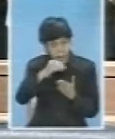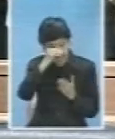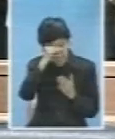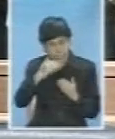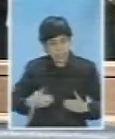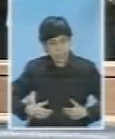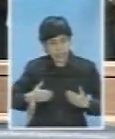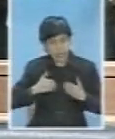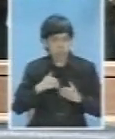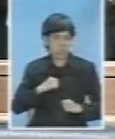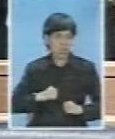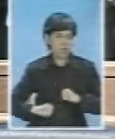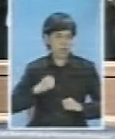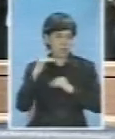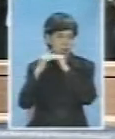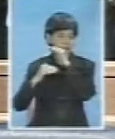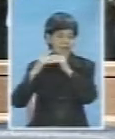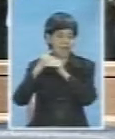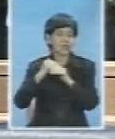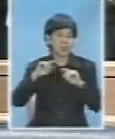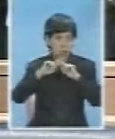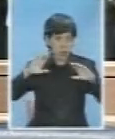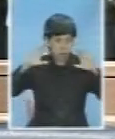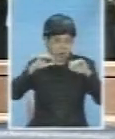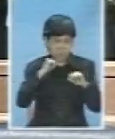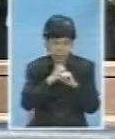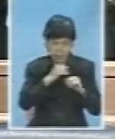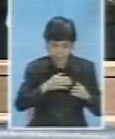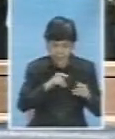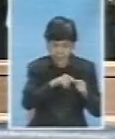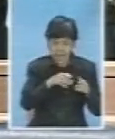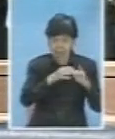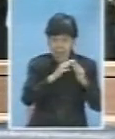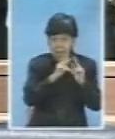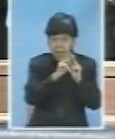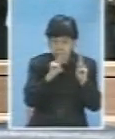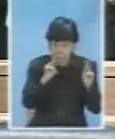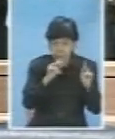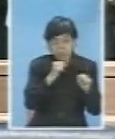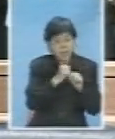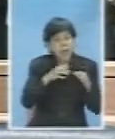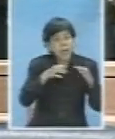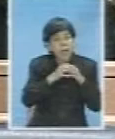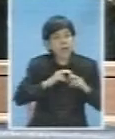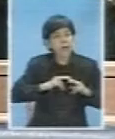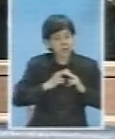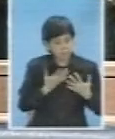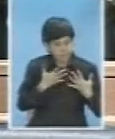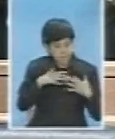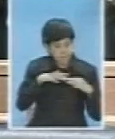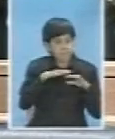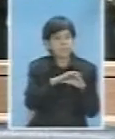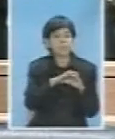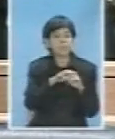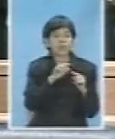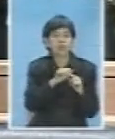ณภาพเยาวชนในช่วงรัฐบาลที่ผ่านมามีการจัดตั้งคณะกรรมการที่มีภาคเอกชนเข้ามามีส่วนร่วมเป็